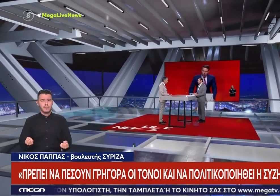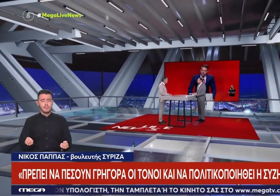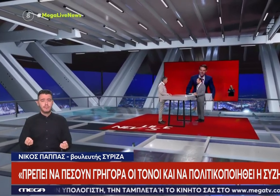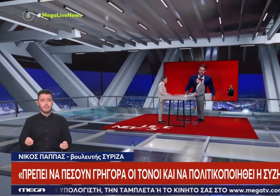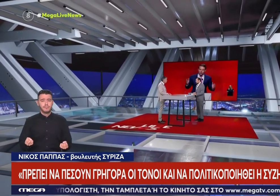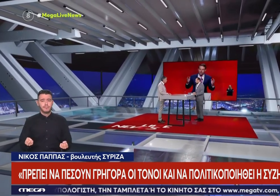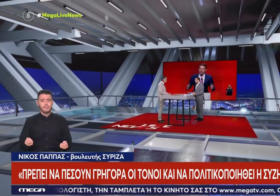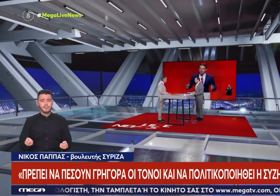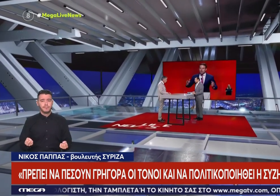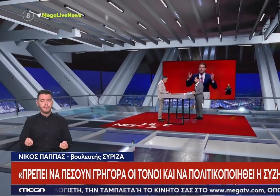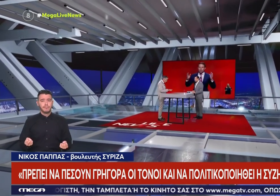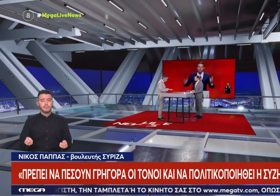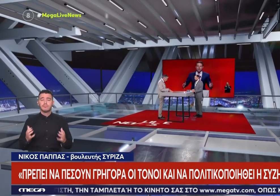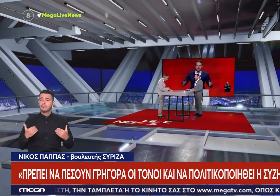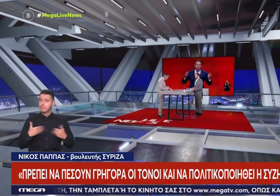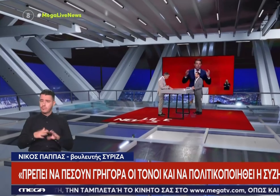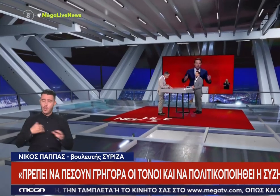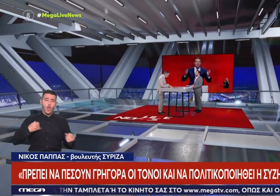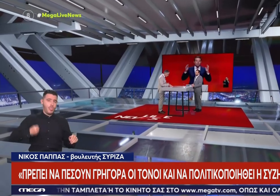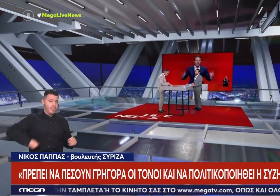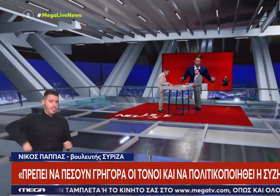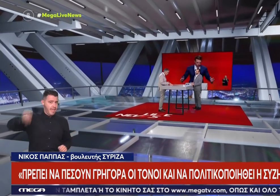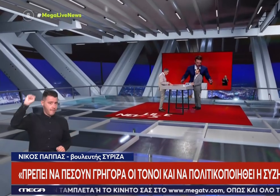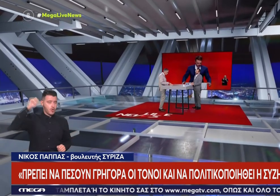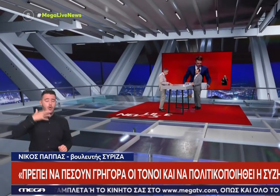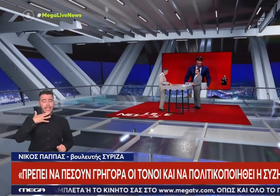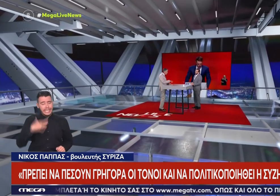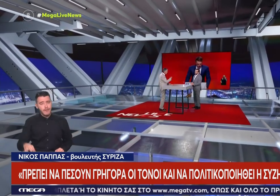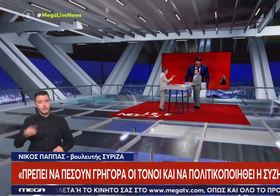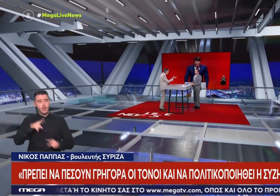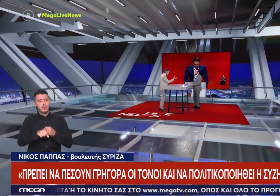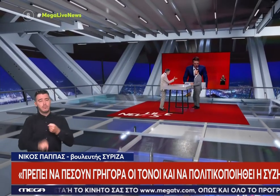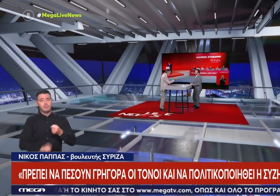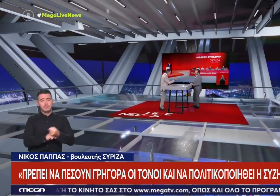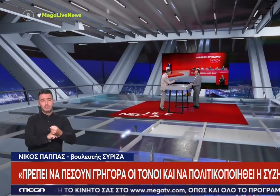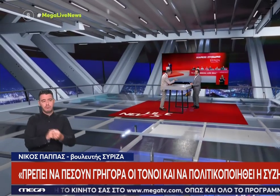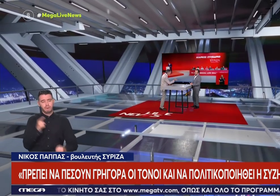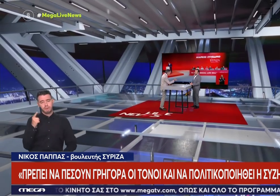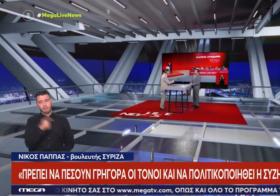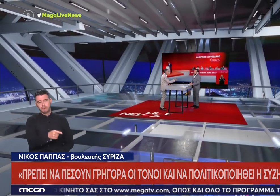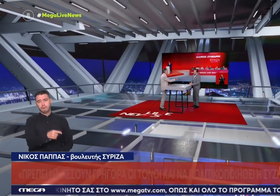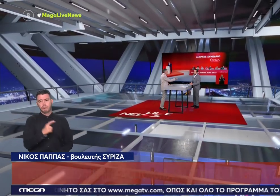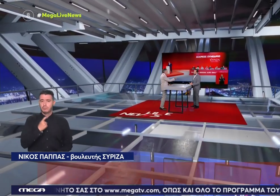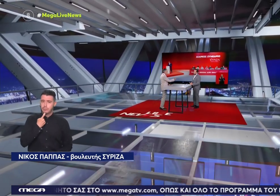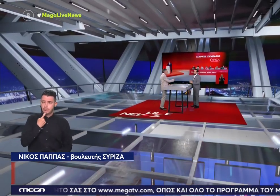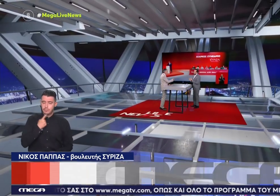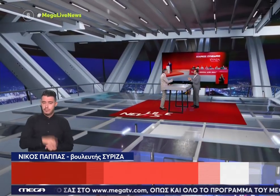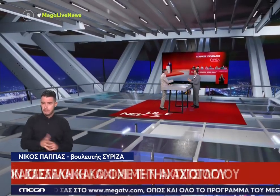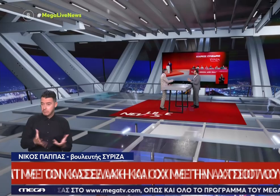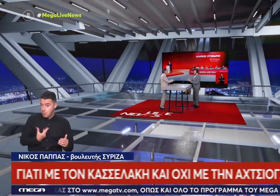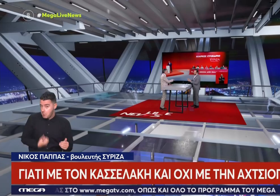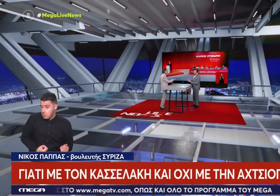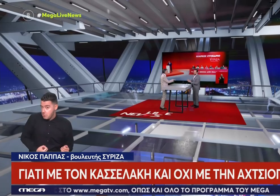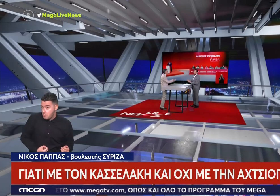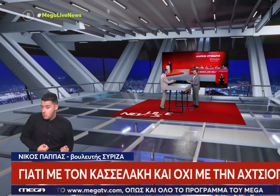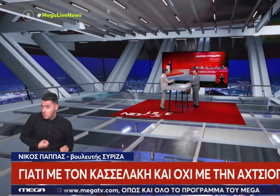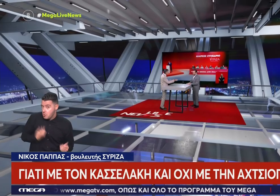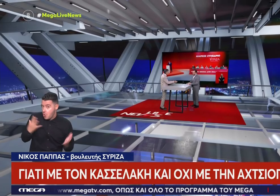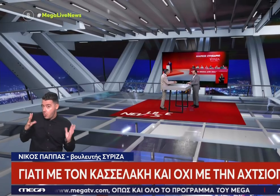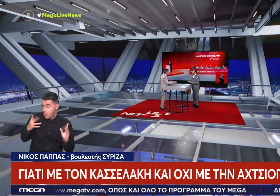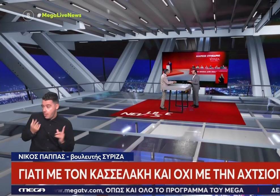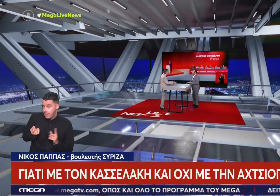μια συμφωνία για στήριξη προς το πρόσωπο του Στέφανου Κασελάκη. Λίγο πετάτε το γάντι στην κυρία Αξιόγλου. Όχι. Θέλω να σας